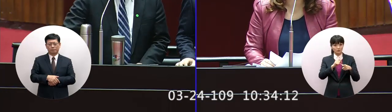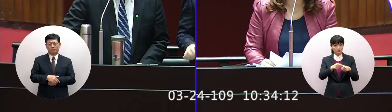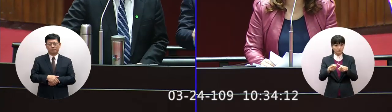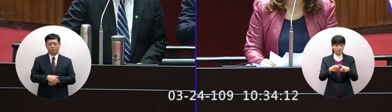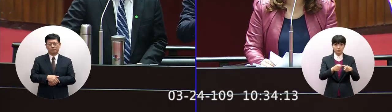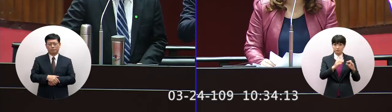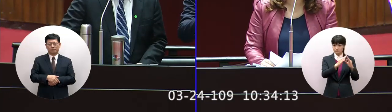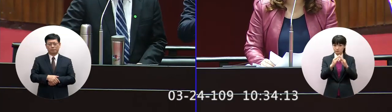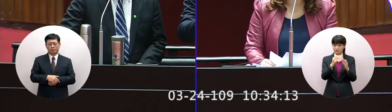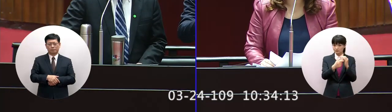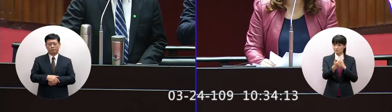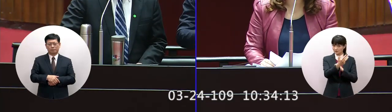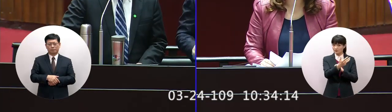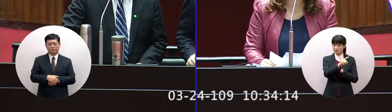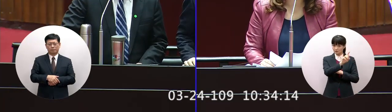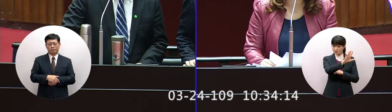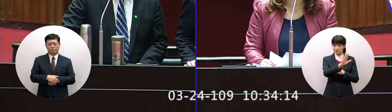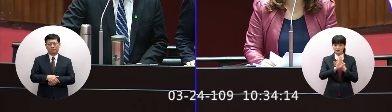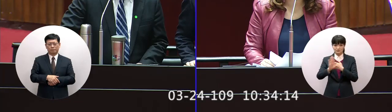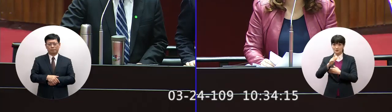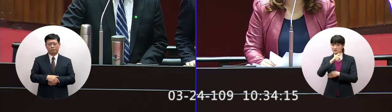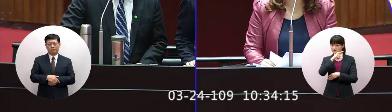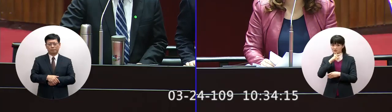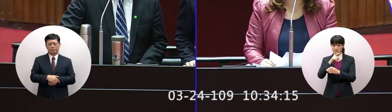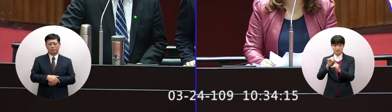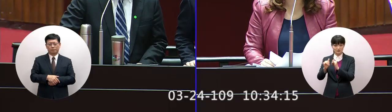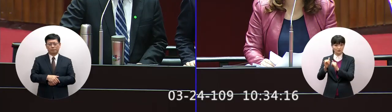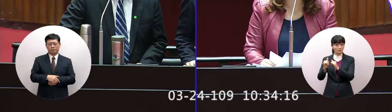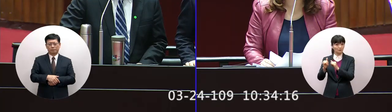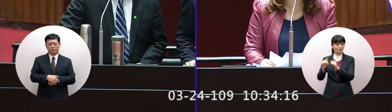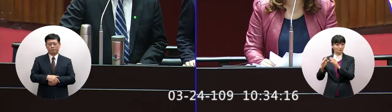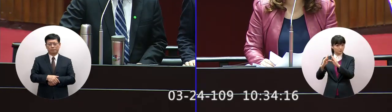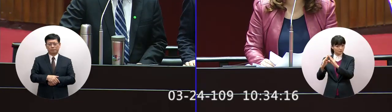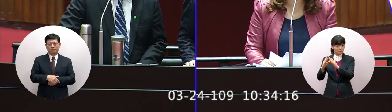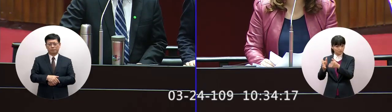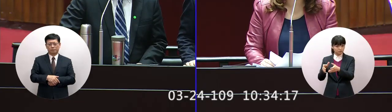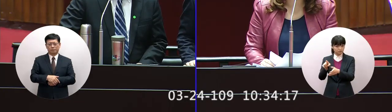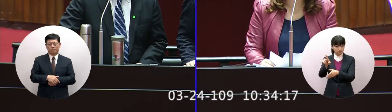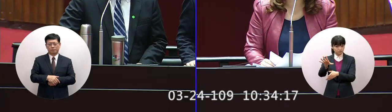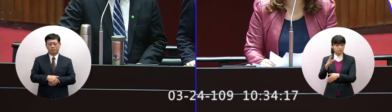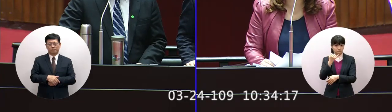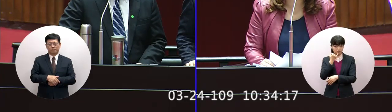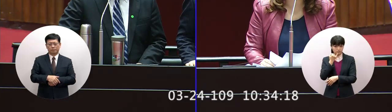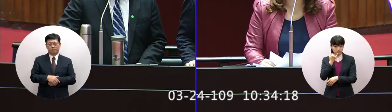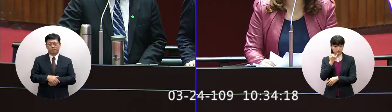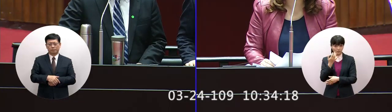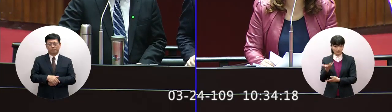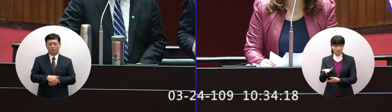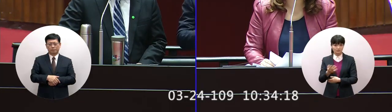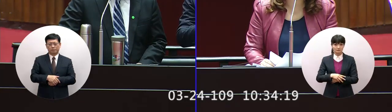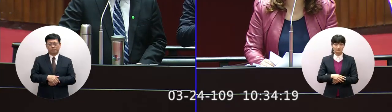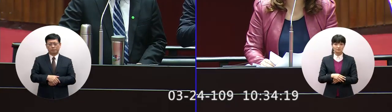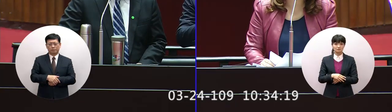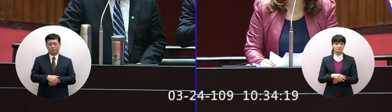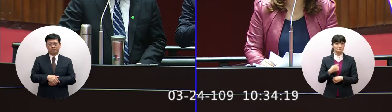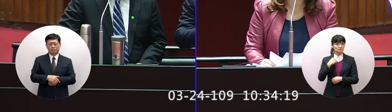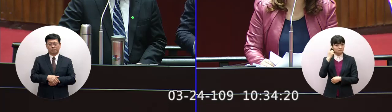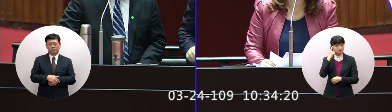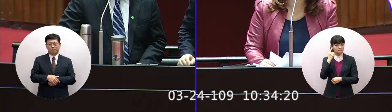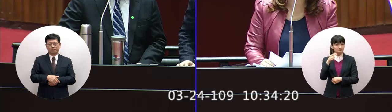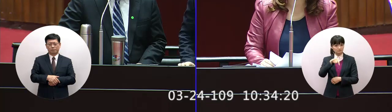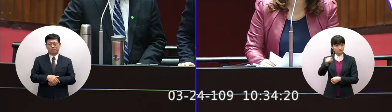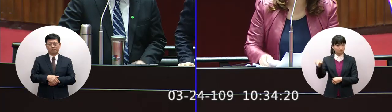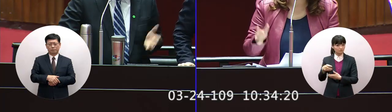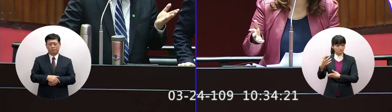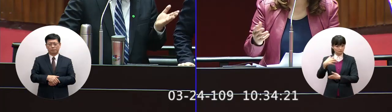民营的银行呢？我们政府这边有没有就是说跟他们要求，在新住民的这部分要多加的这个照顾